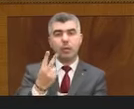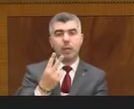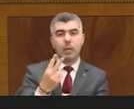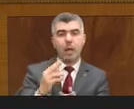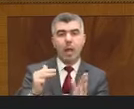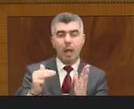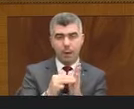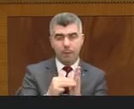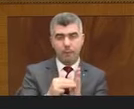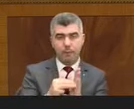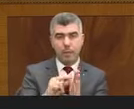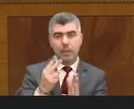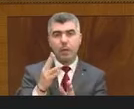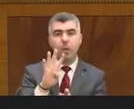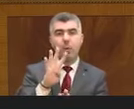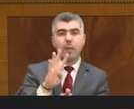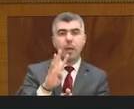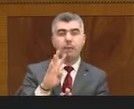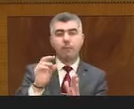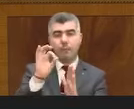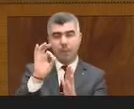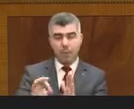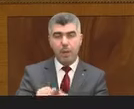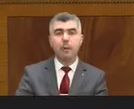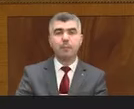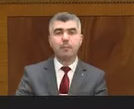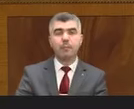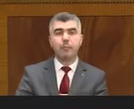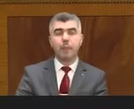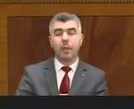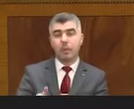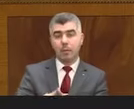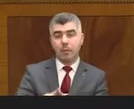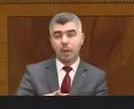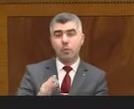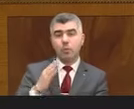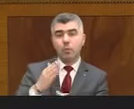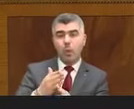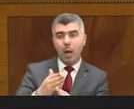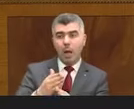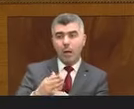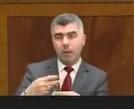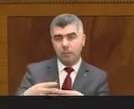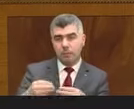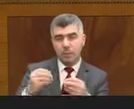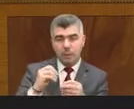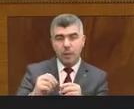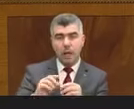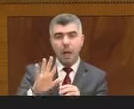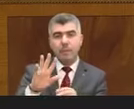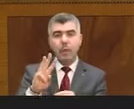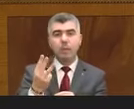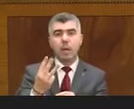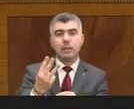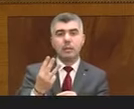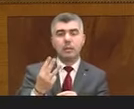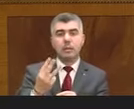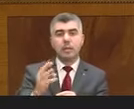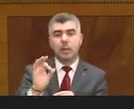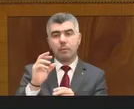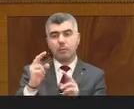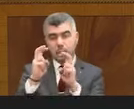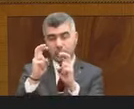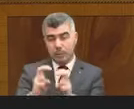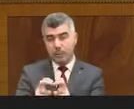22672 42% ديال الانخفاض، القصب السكر يلاه الزراعات 1055 هكتار 35 ديال النقص،